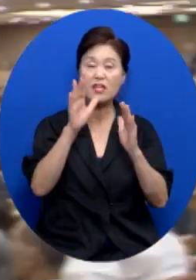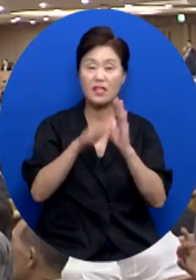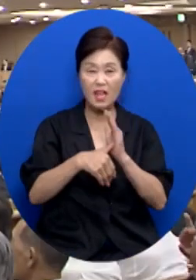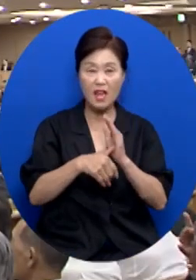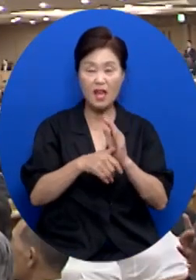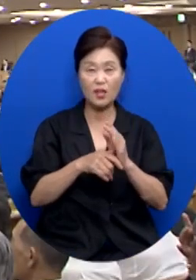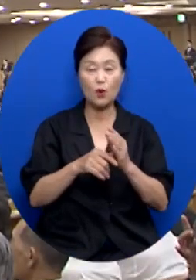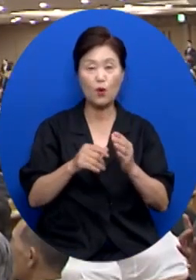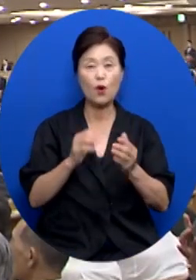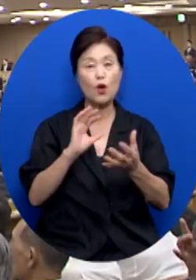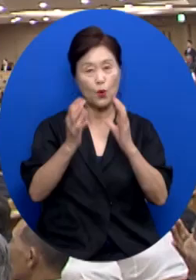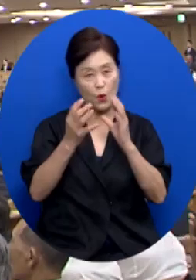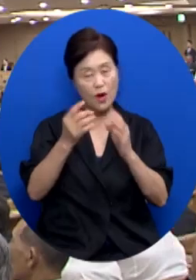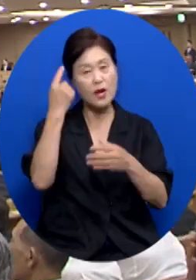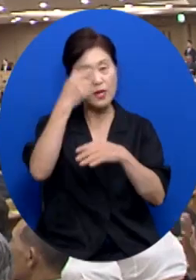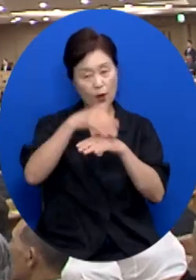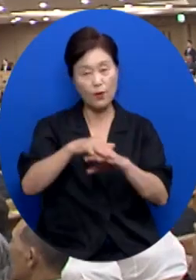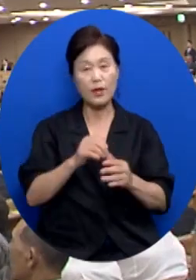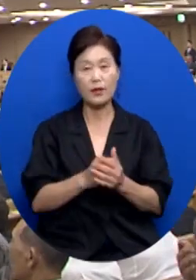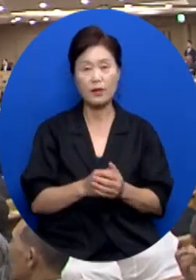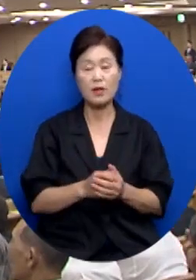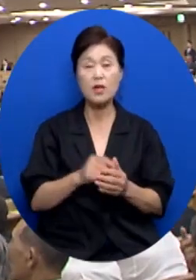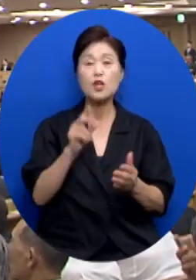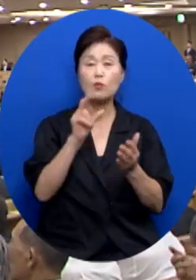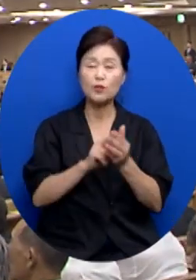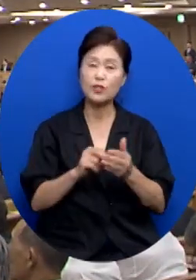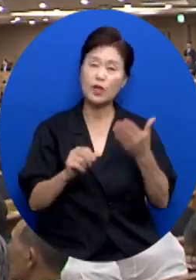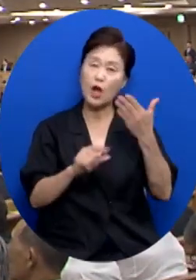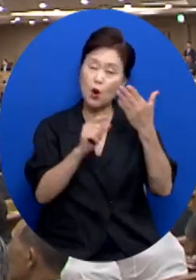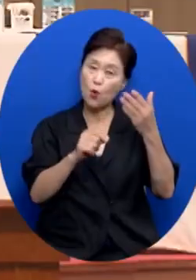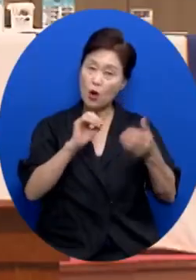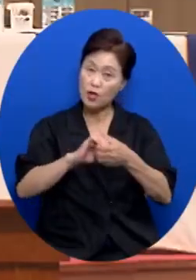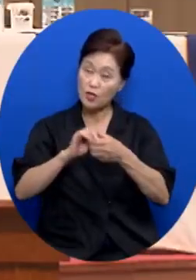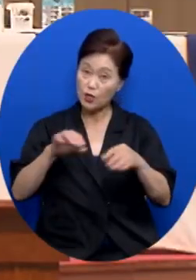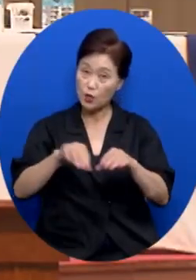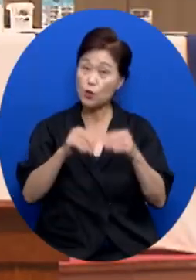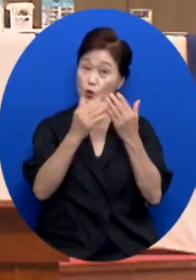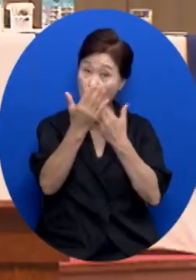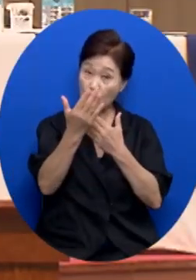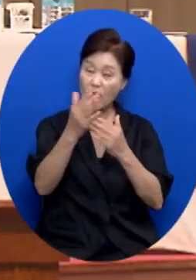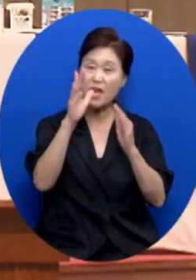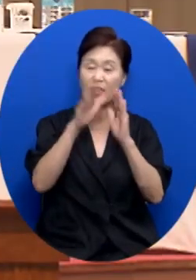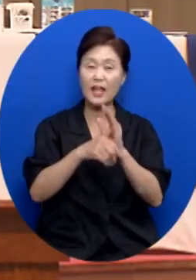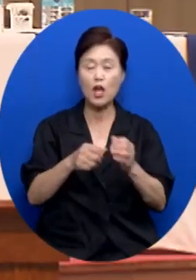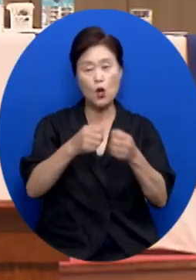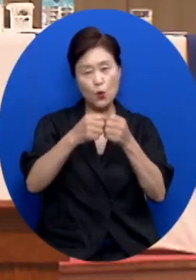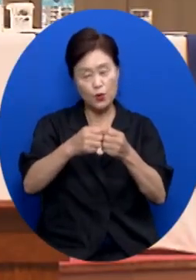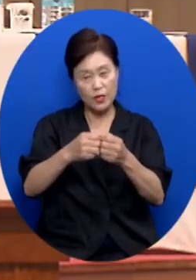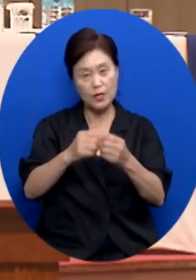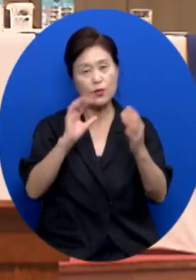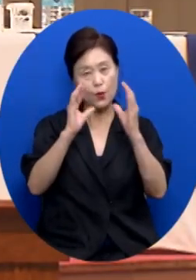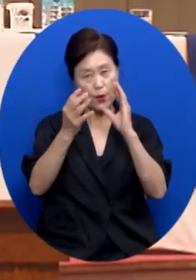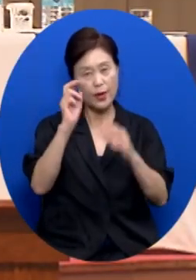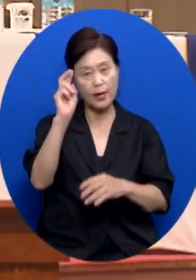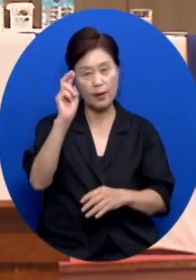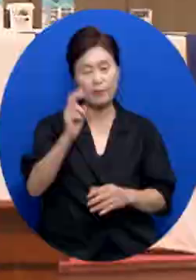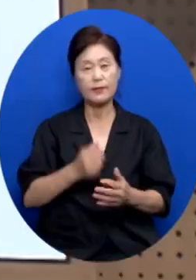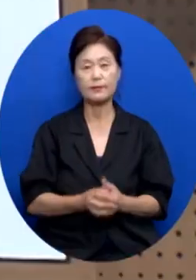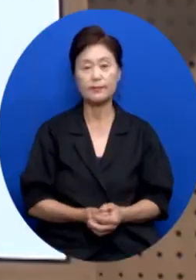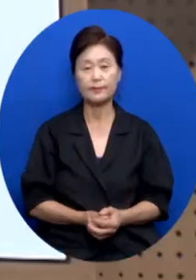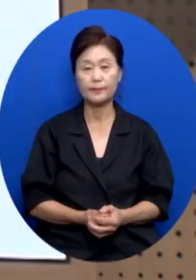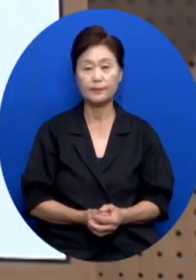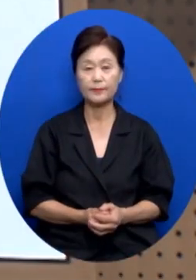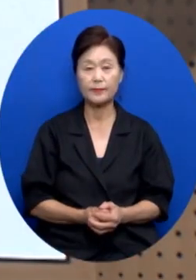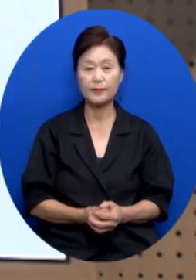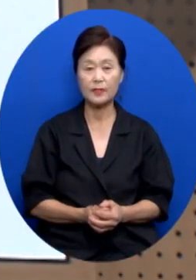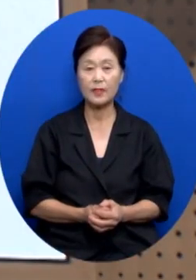전망입니다. 신학대 통폐합 문제가 오는 9월 정기총회에서 구체적으로 다뤄질 가능성도 높아졌습니다.